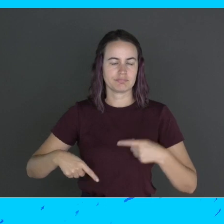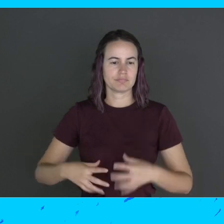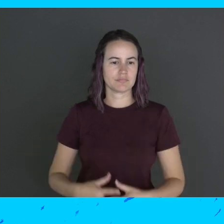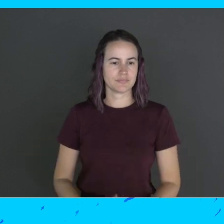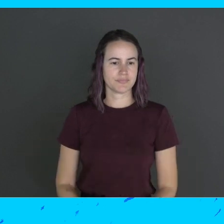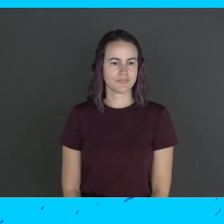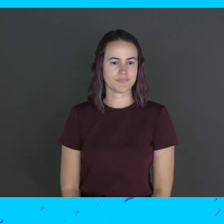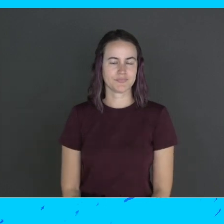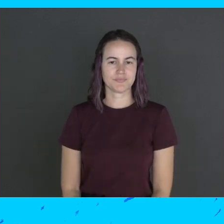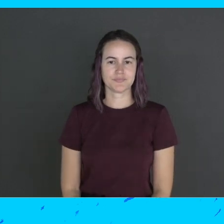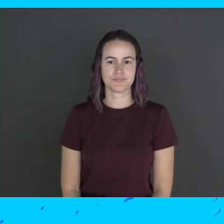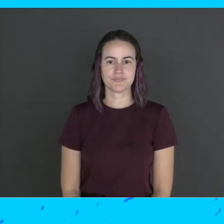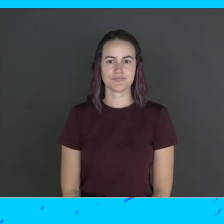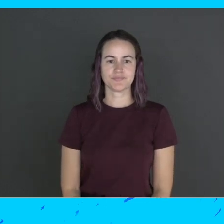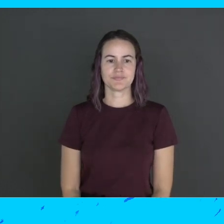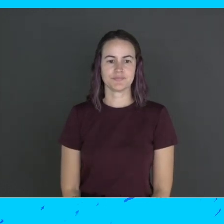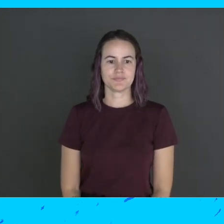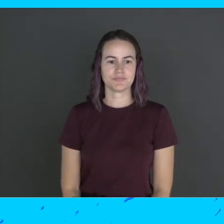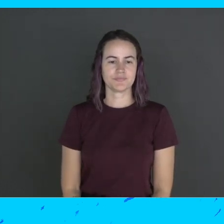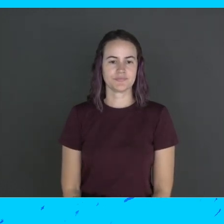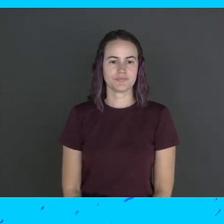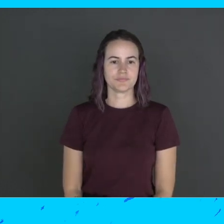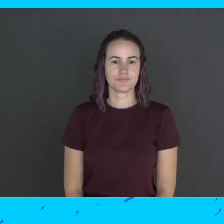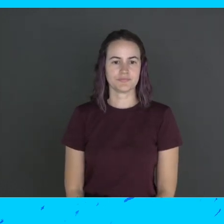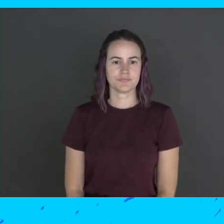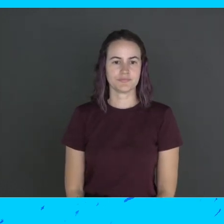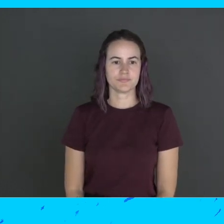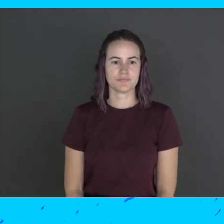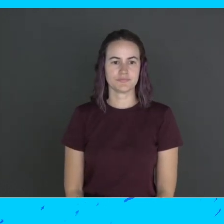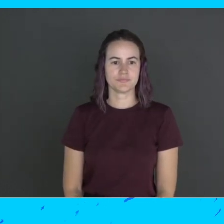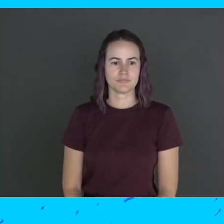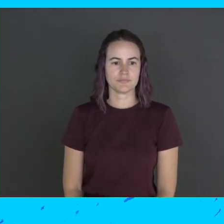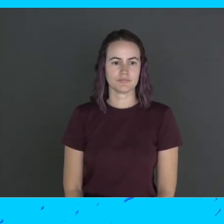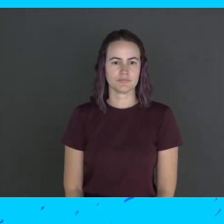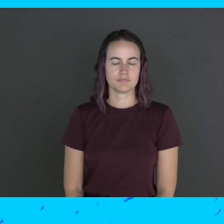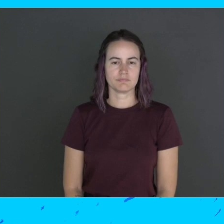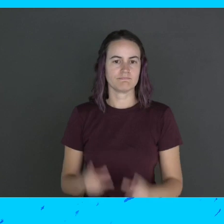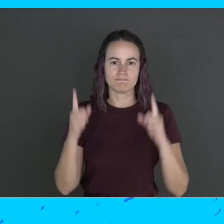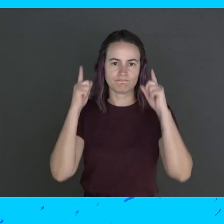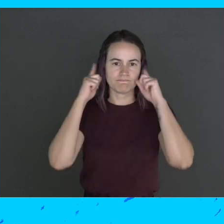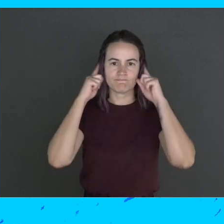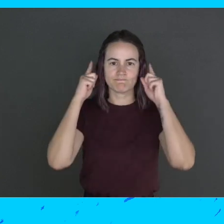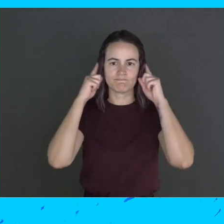ce groupe avec différentes parties. Nous avons